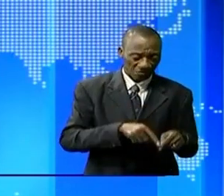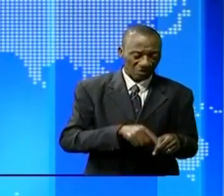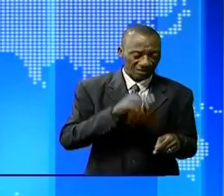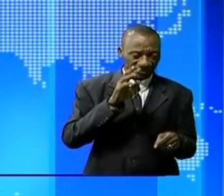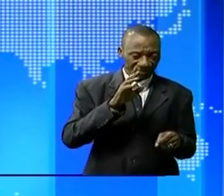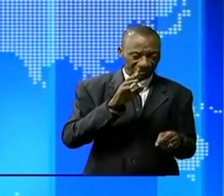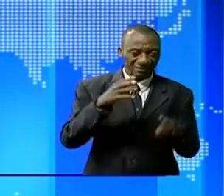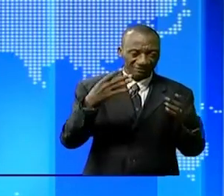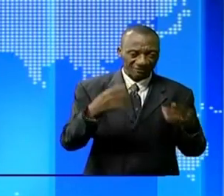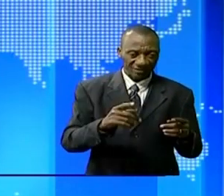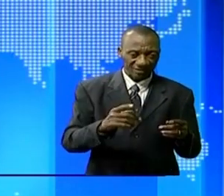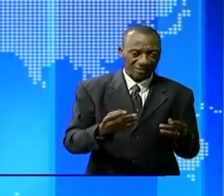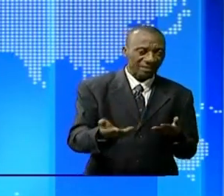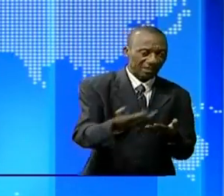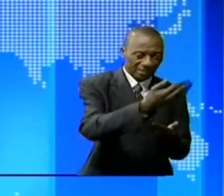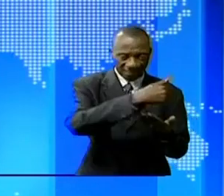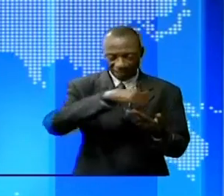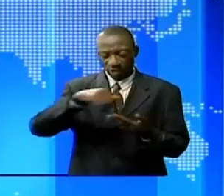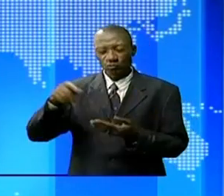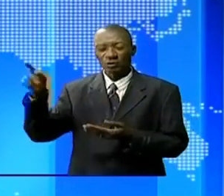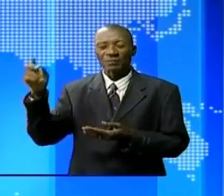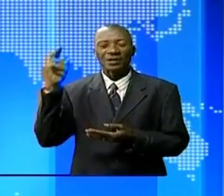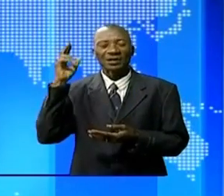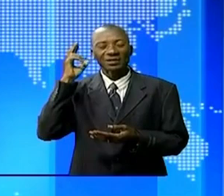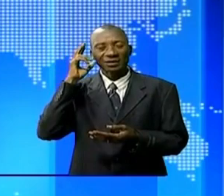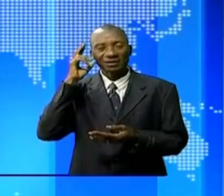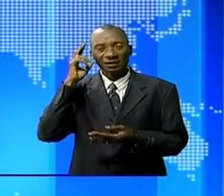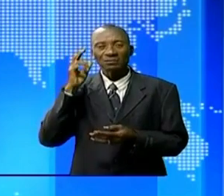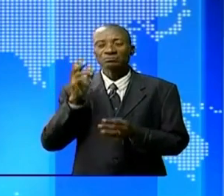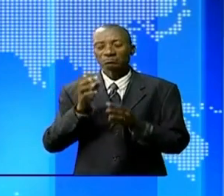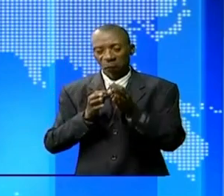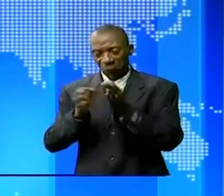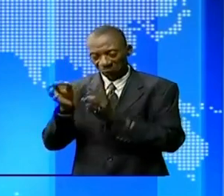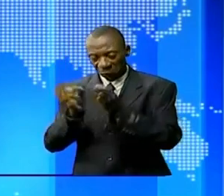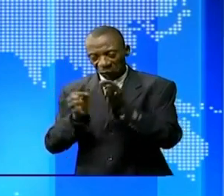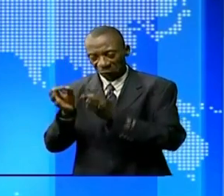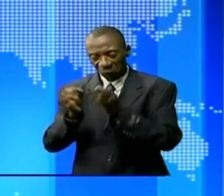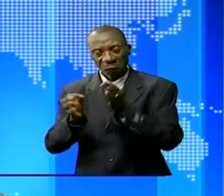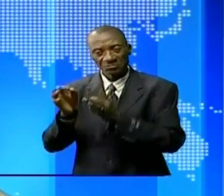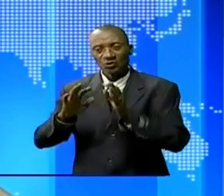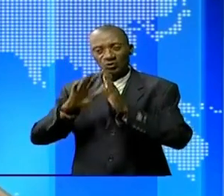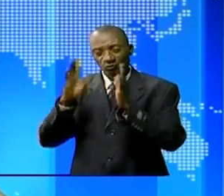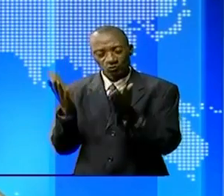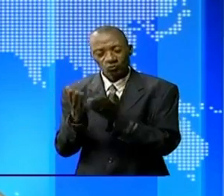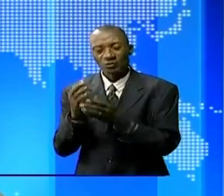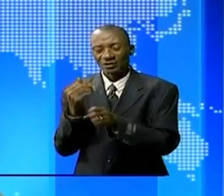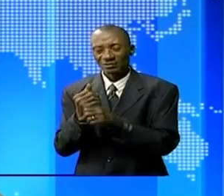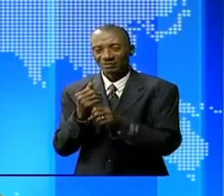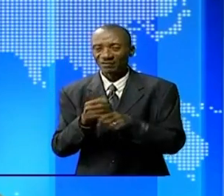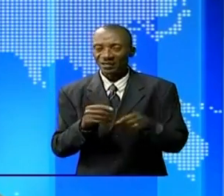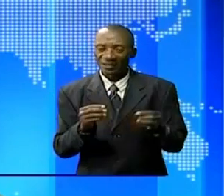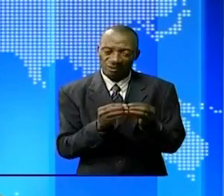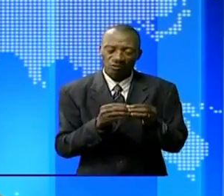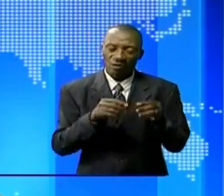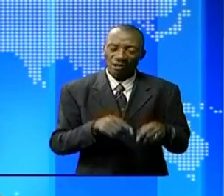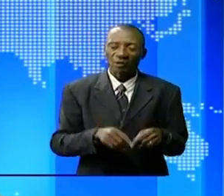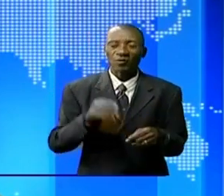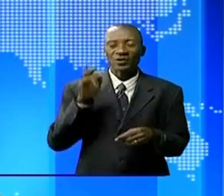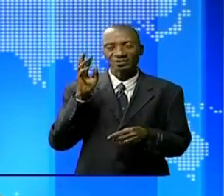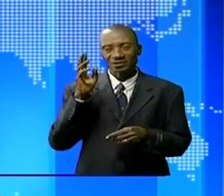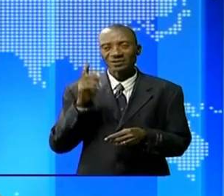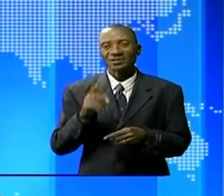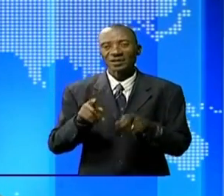protection l'environnement le travaux de réhabilitation de routes de ponts et même de la 10e session